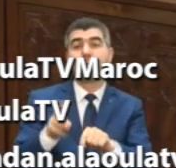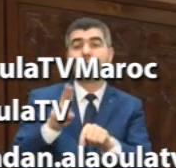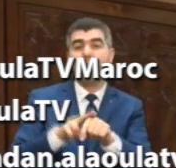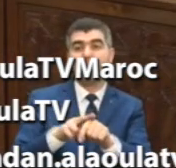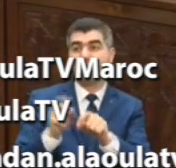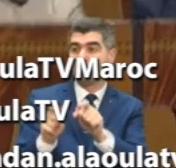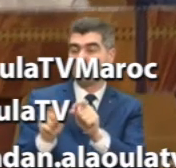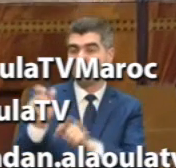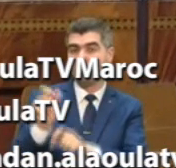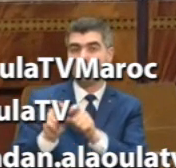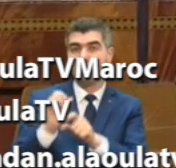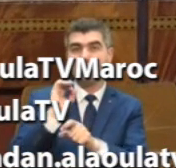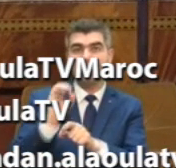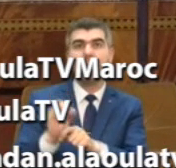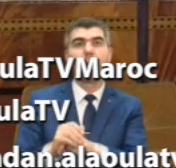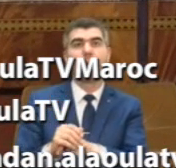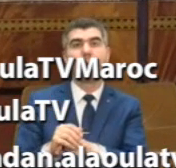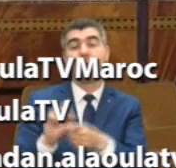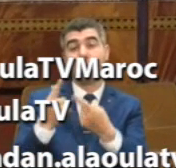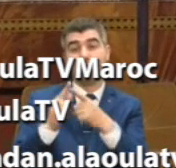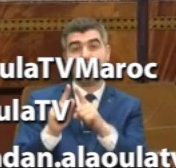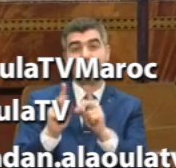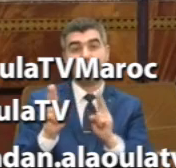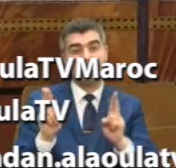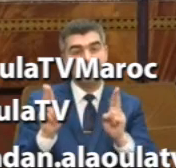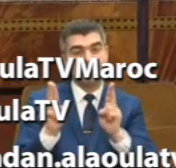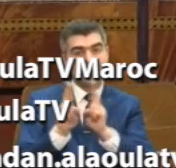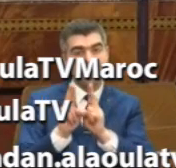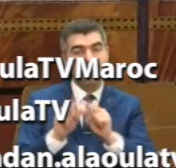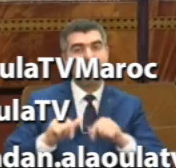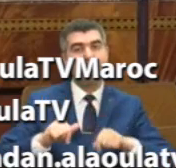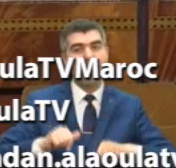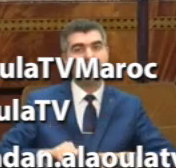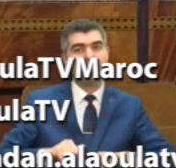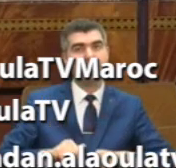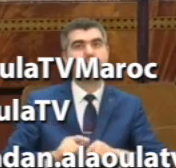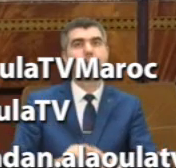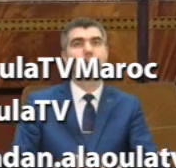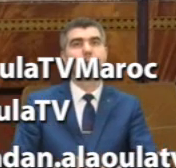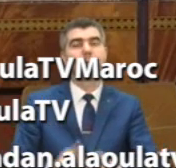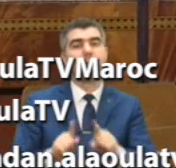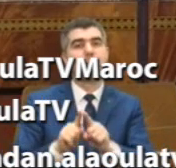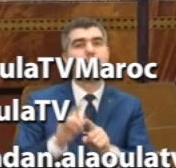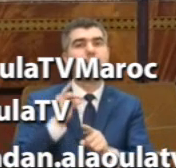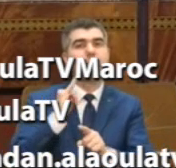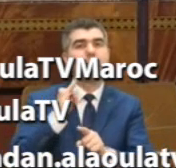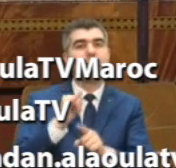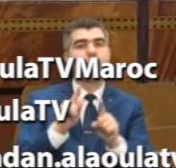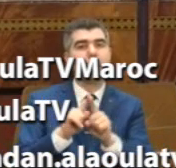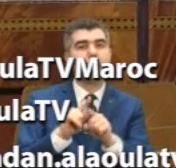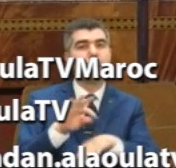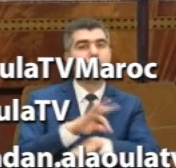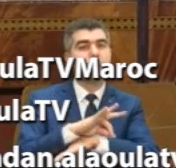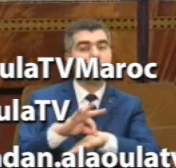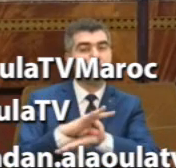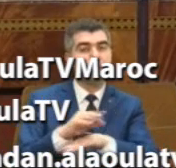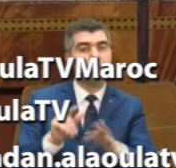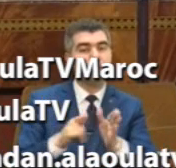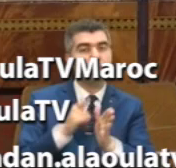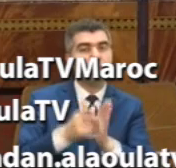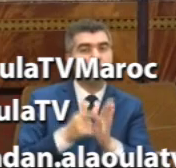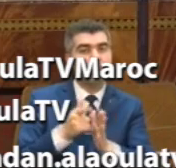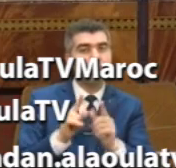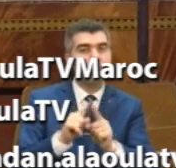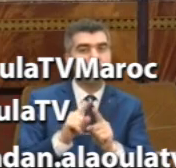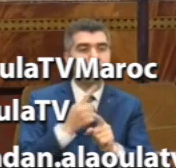بعد ان حظوا بالاستقبال ديالكم، كيتشكاو من المضايقات ديال هذه الاداره، فنتمنى انكم توجدوا لهم